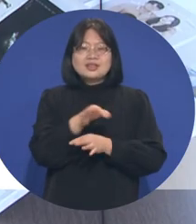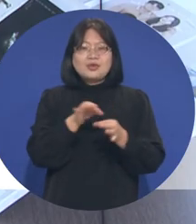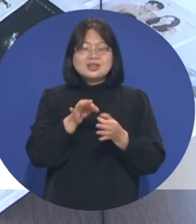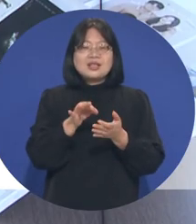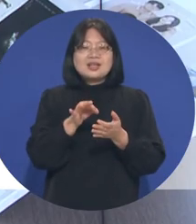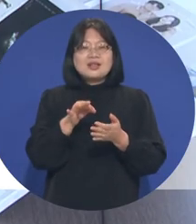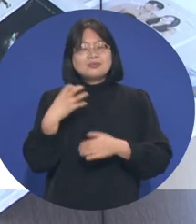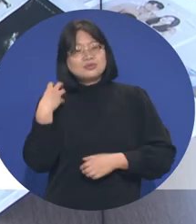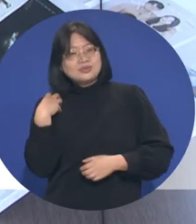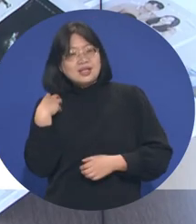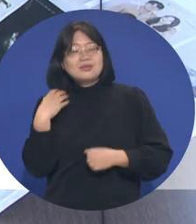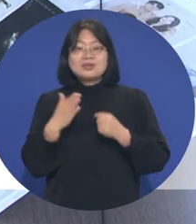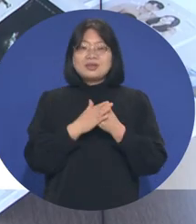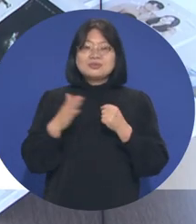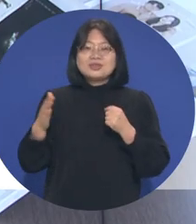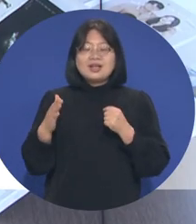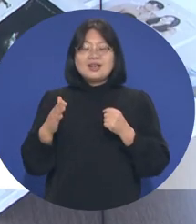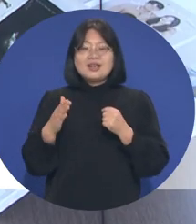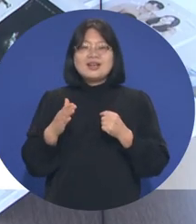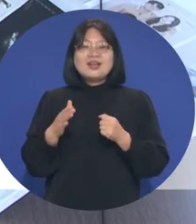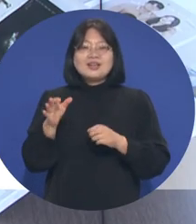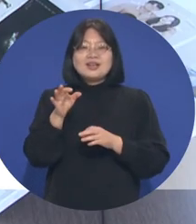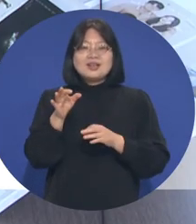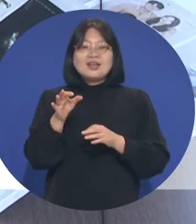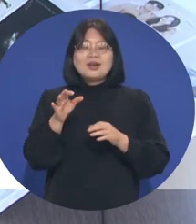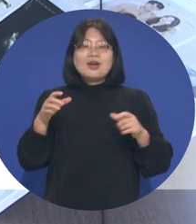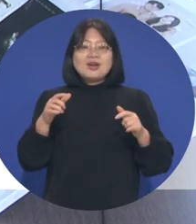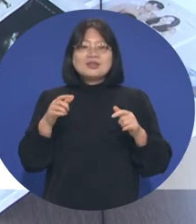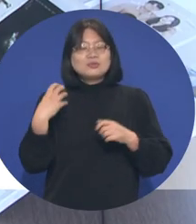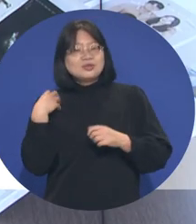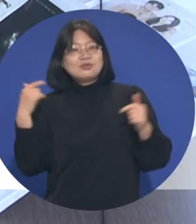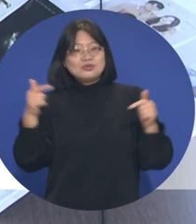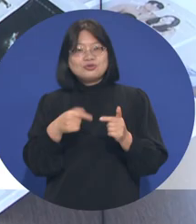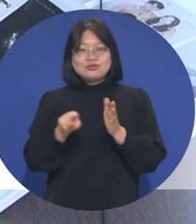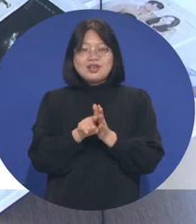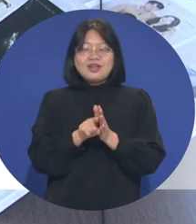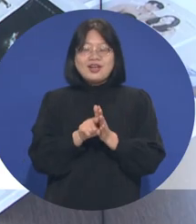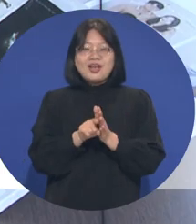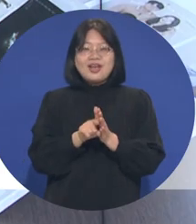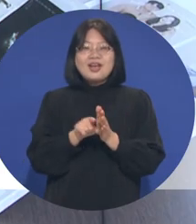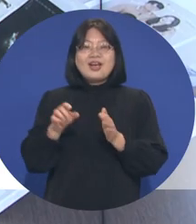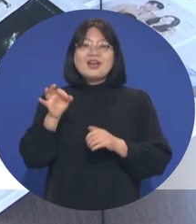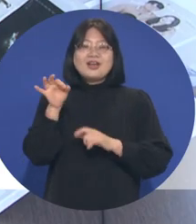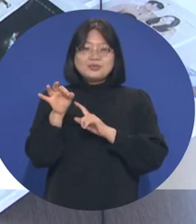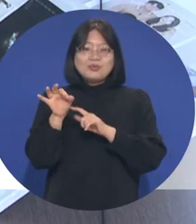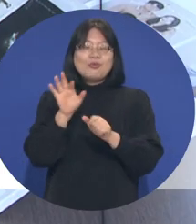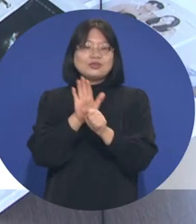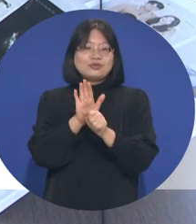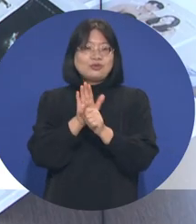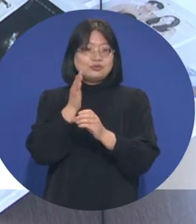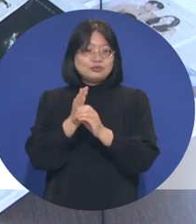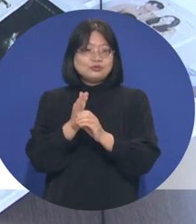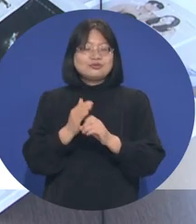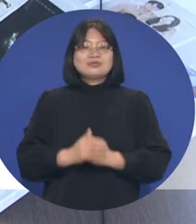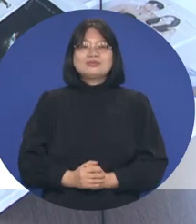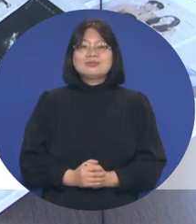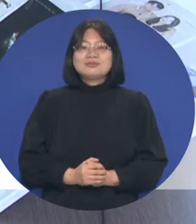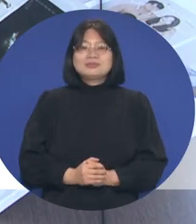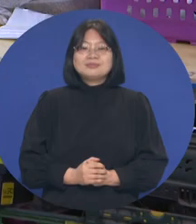부담이 있게 마련인데이를 덜어주기 위해 경제적인 부분도 지원합니다 경기도의 임산부 지원 정책